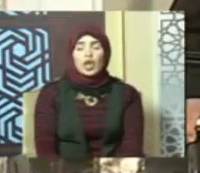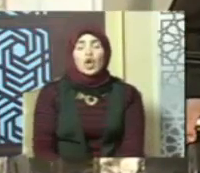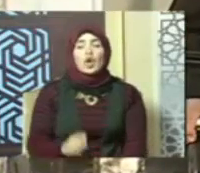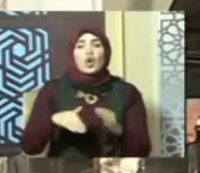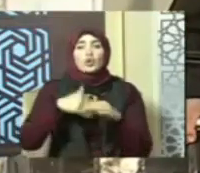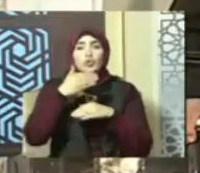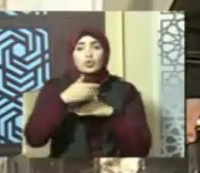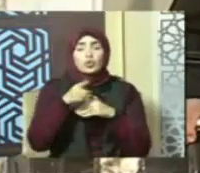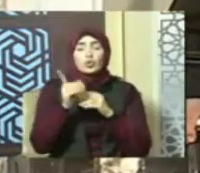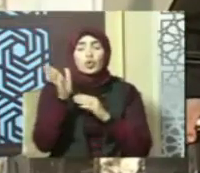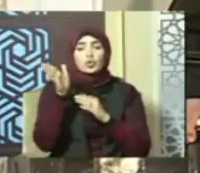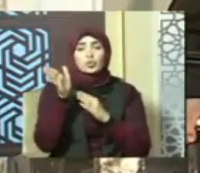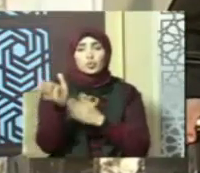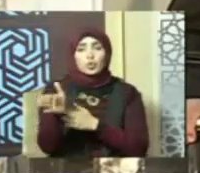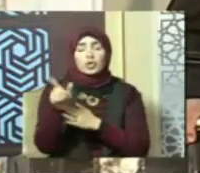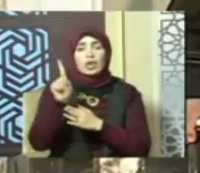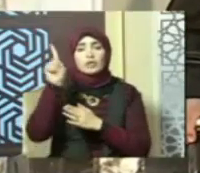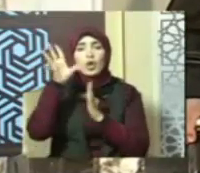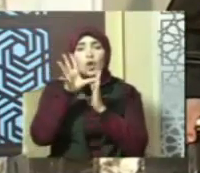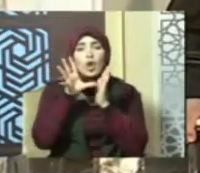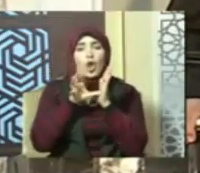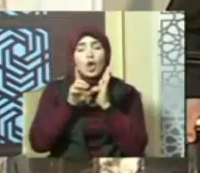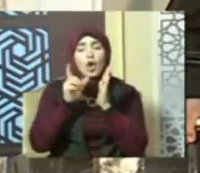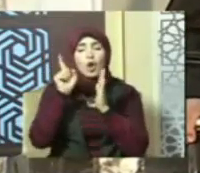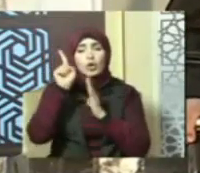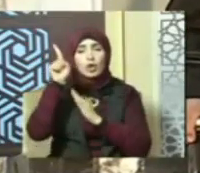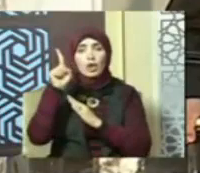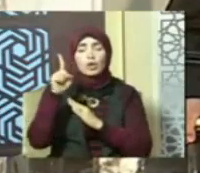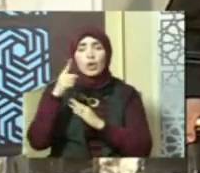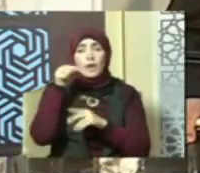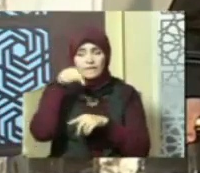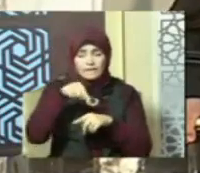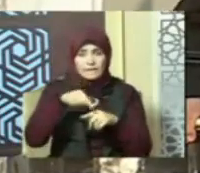سنة الله في الذين خلوا من قبل،